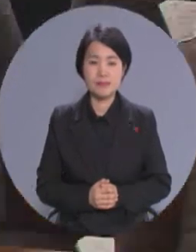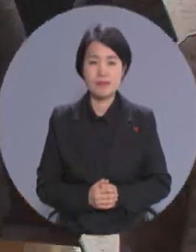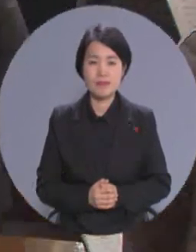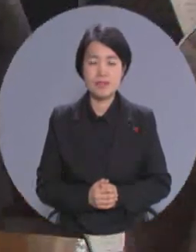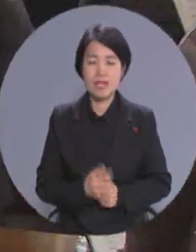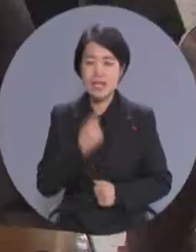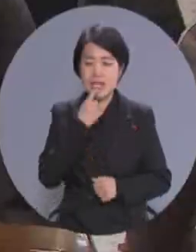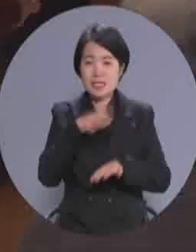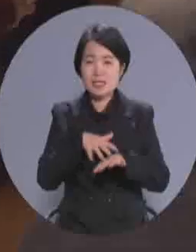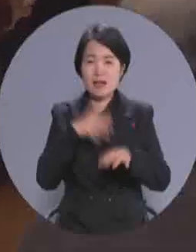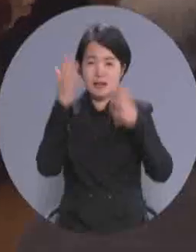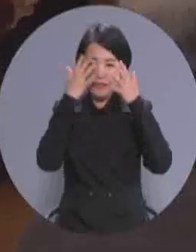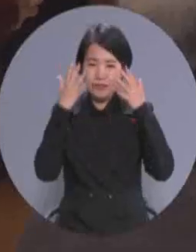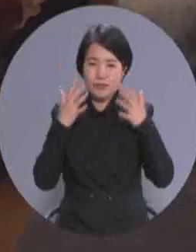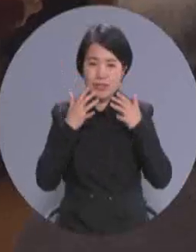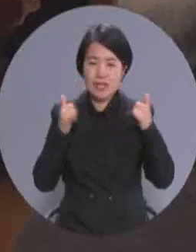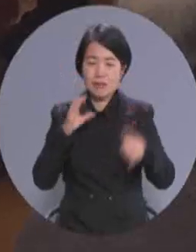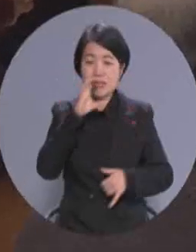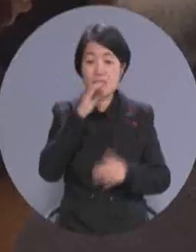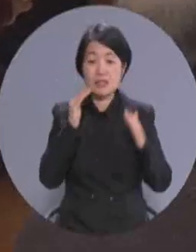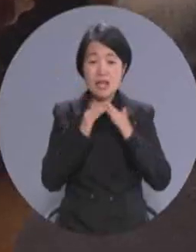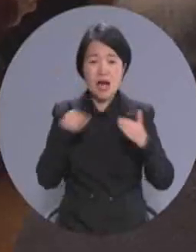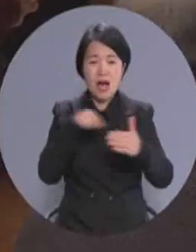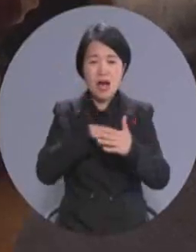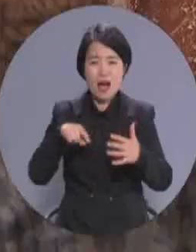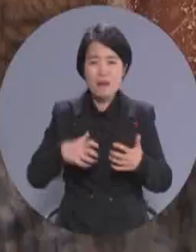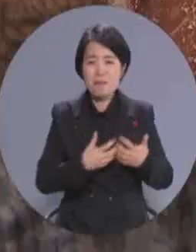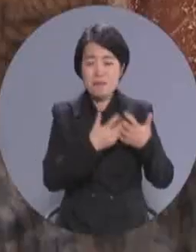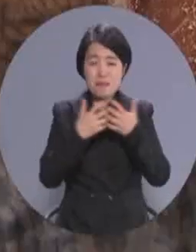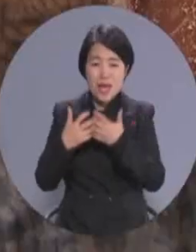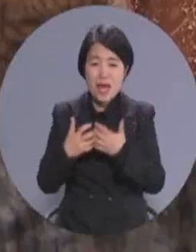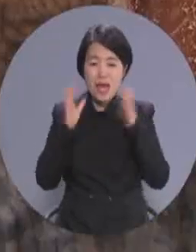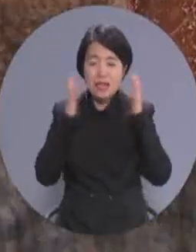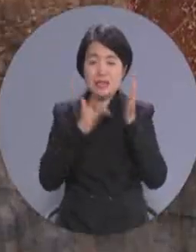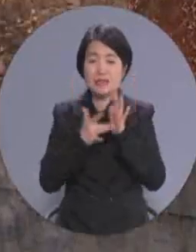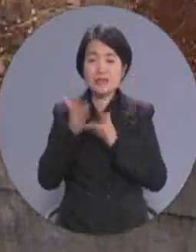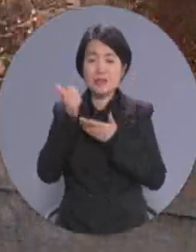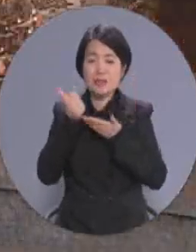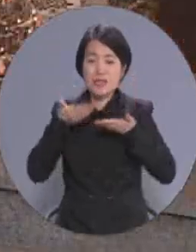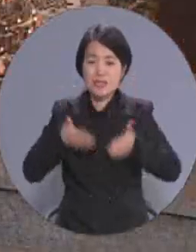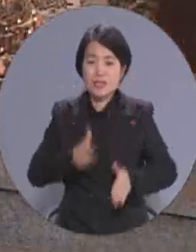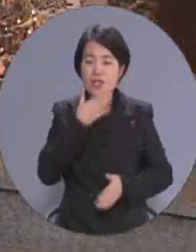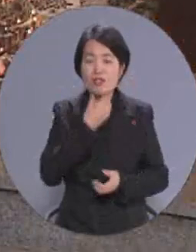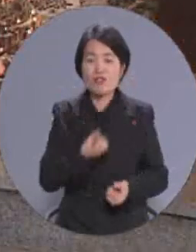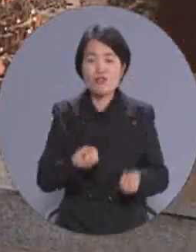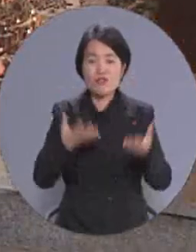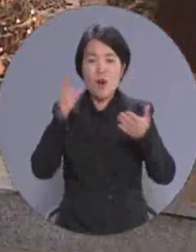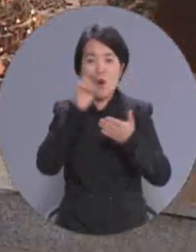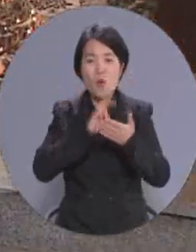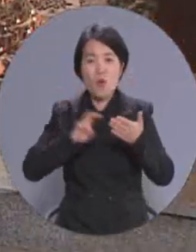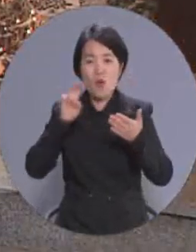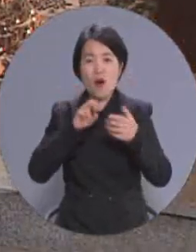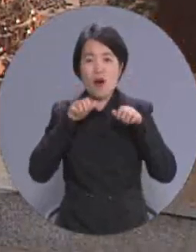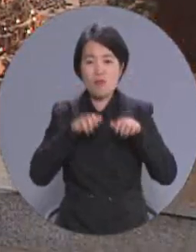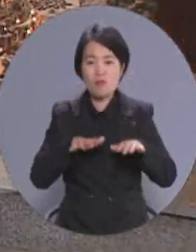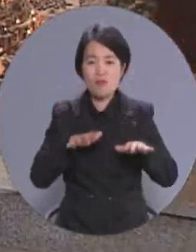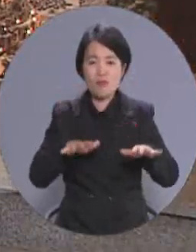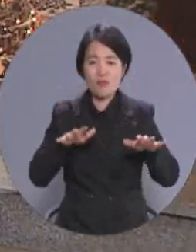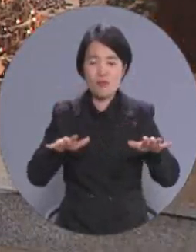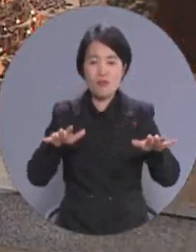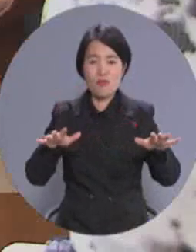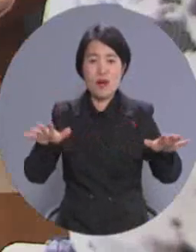미사포를 쓴 신자들로 성당 안이 가득 찼습니다. 아기 예수의 탄생을 축하하는 성가가 성당에 울려